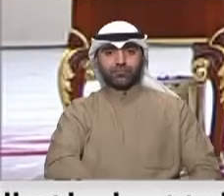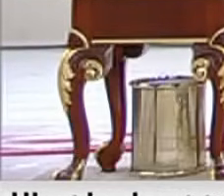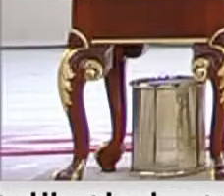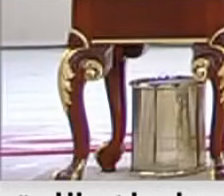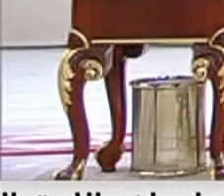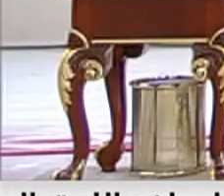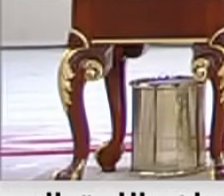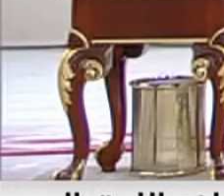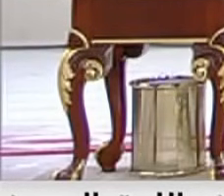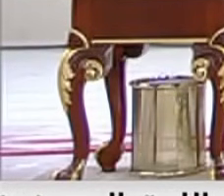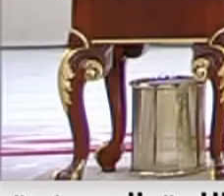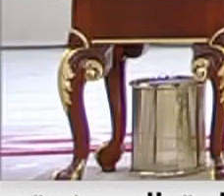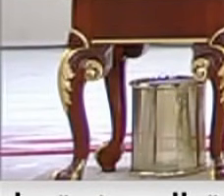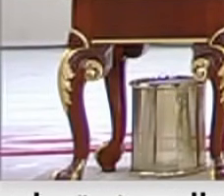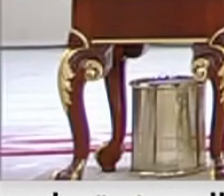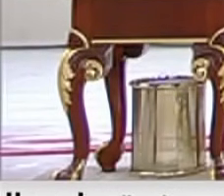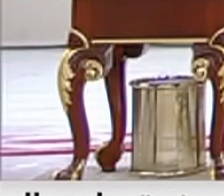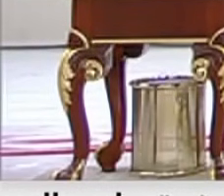الصباح